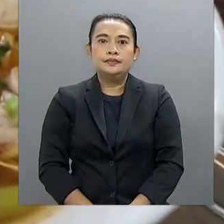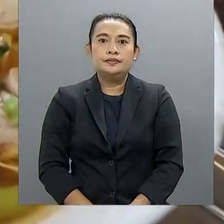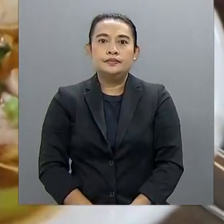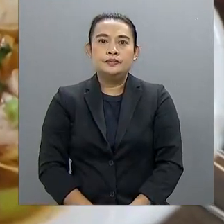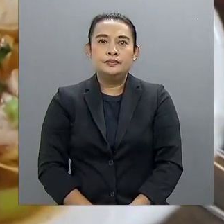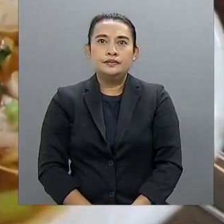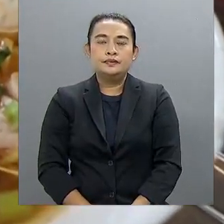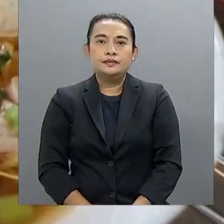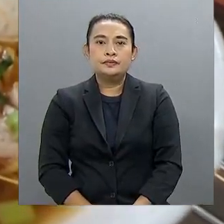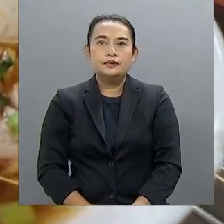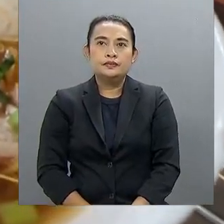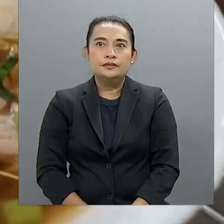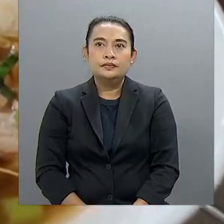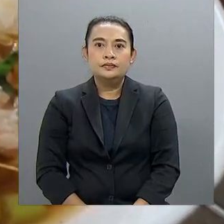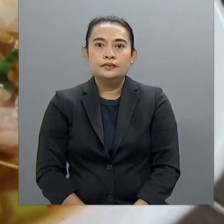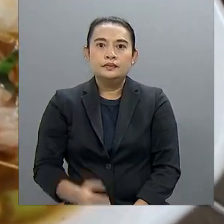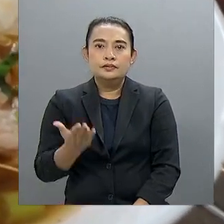นี่ฟั extend พอ